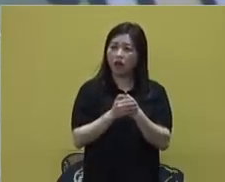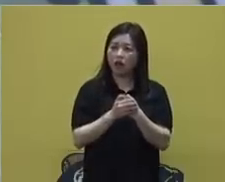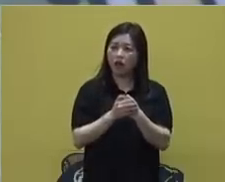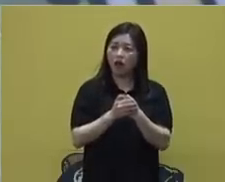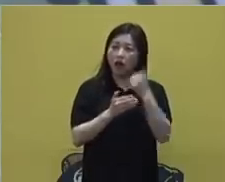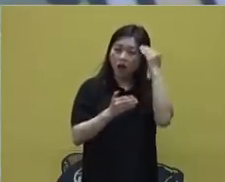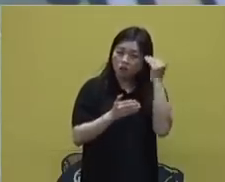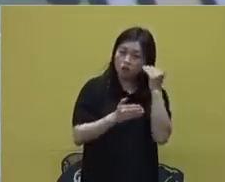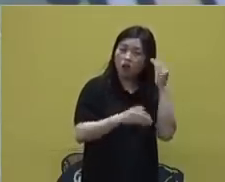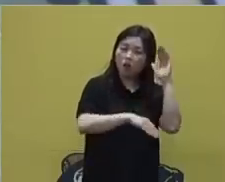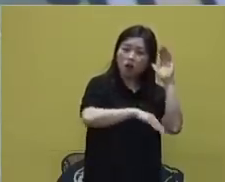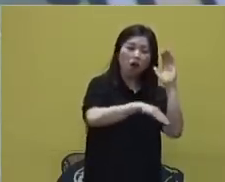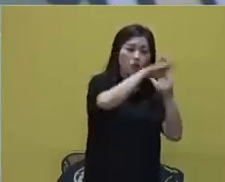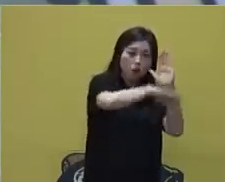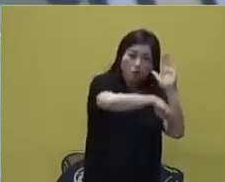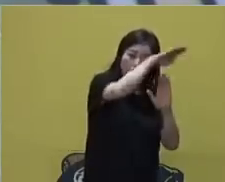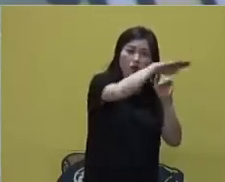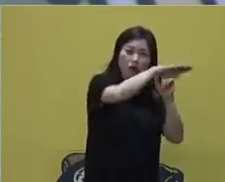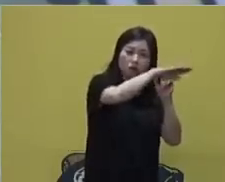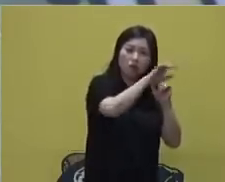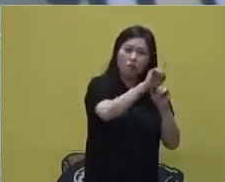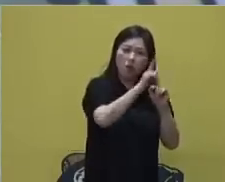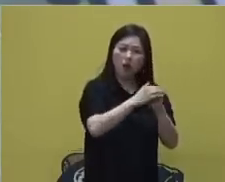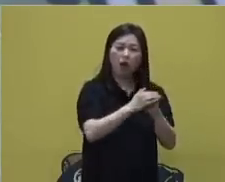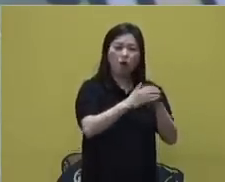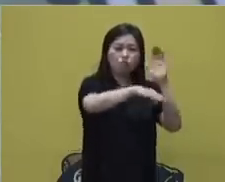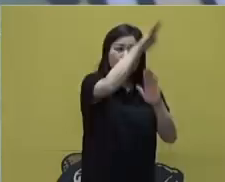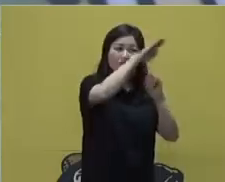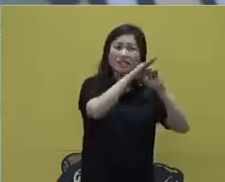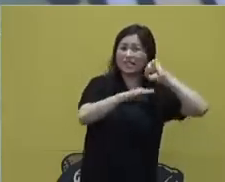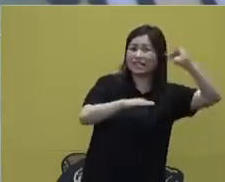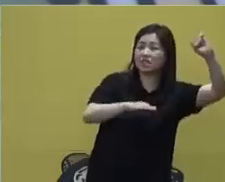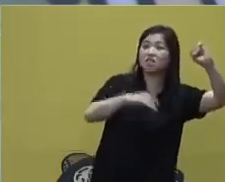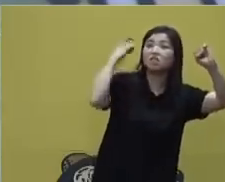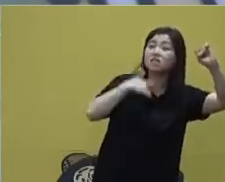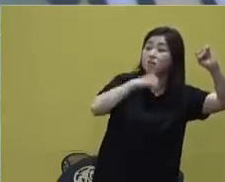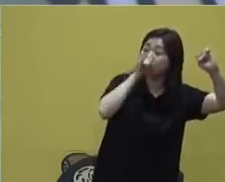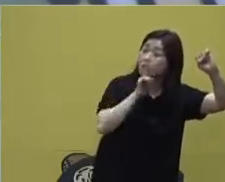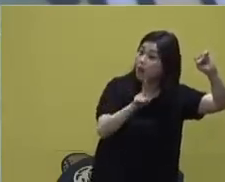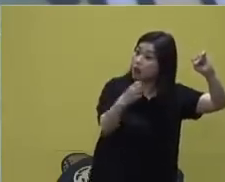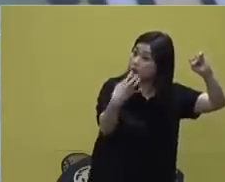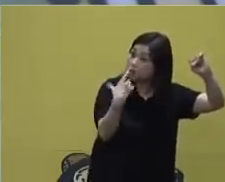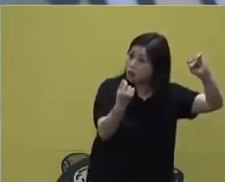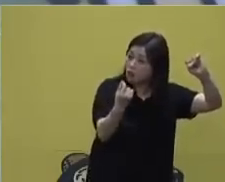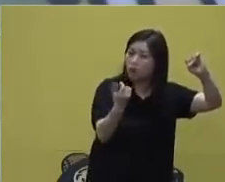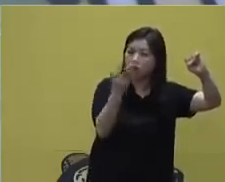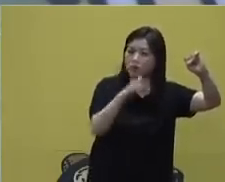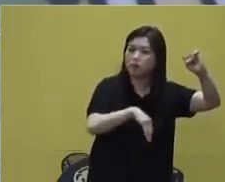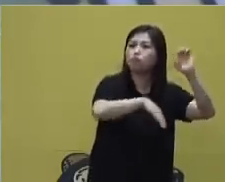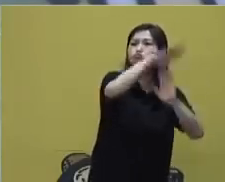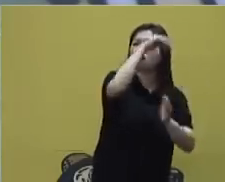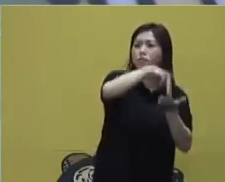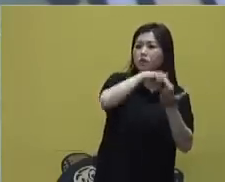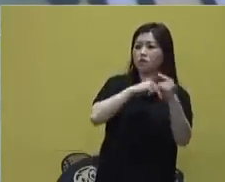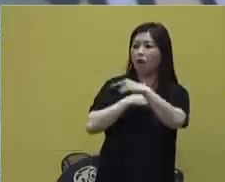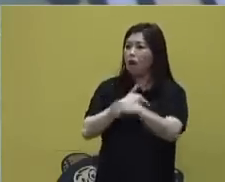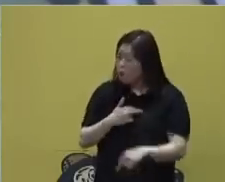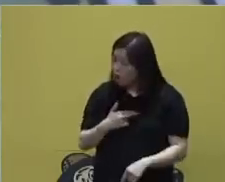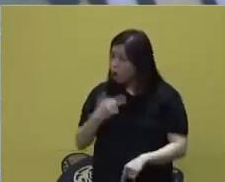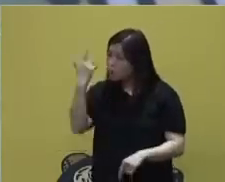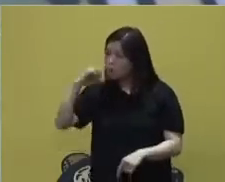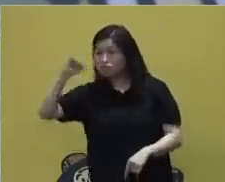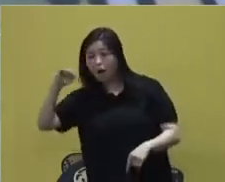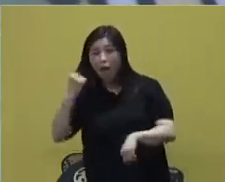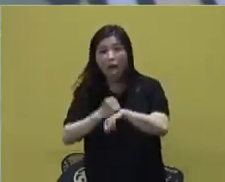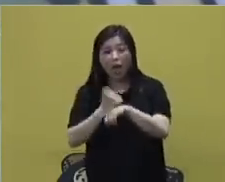즉 한미관계에 좀 뭔가 끌려다닌다라는 그런 느낌을 줬고 이런 것들이 북한이 볼 때 못마땅했던 거죠. 다시 말해서